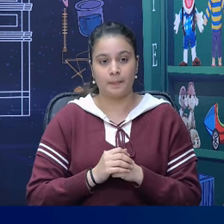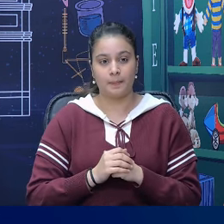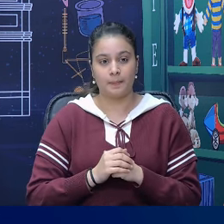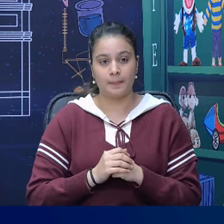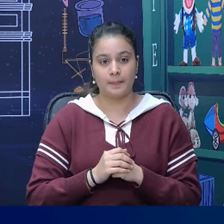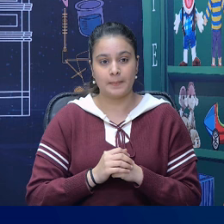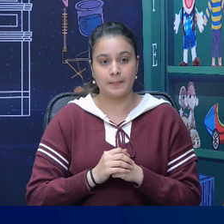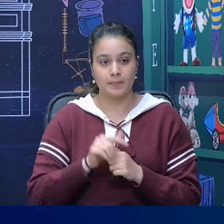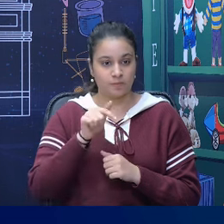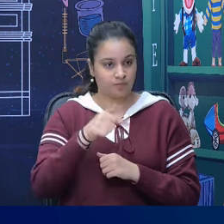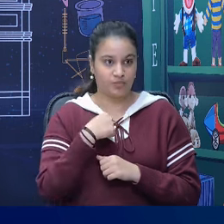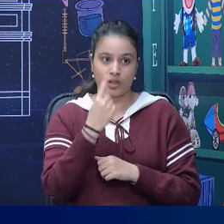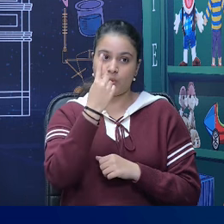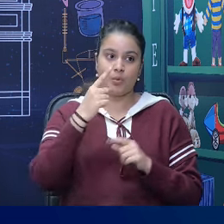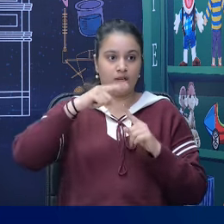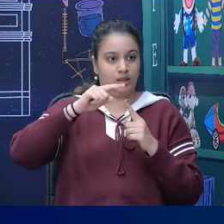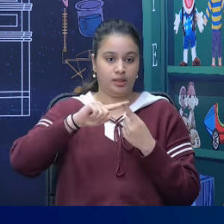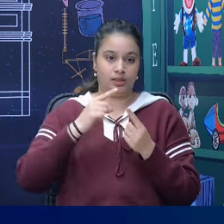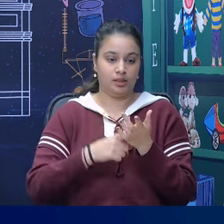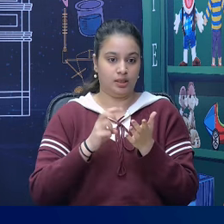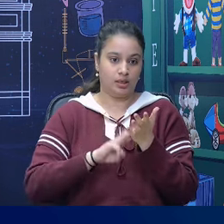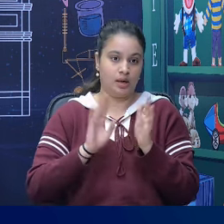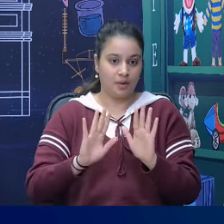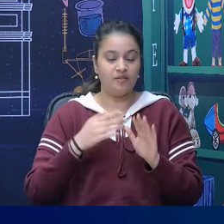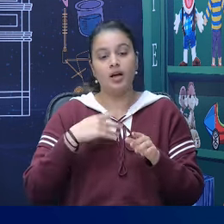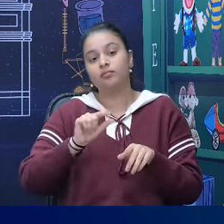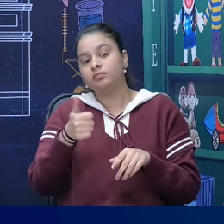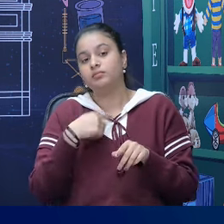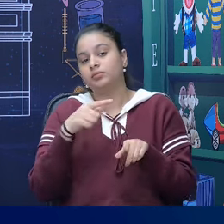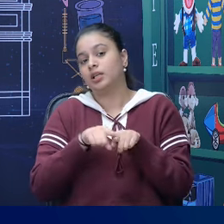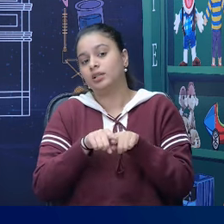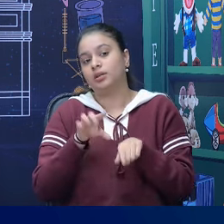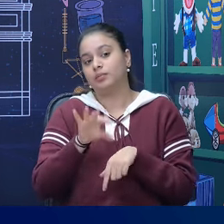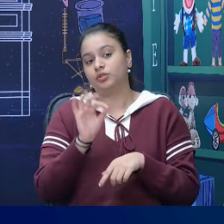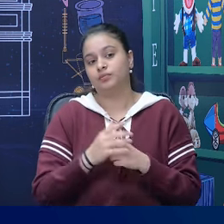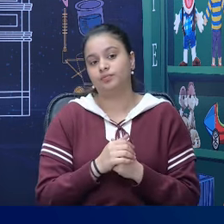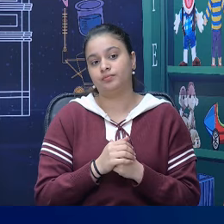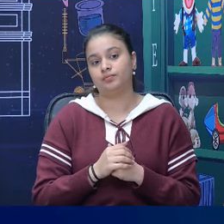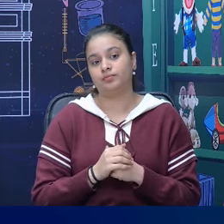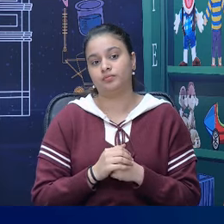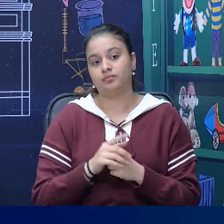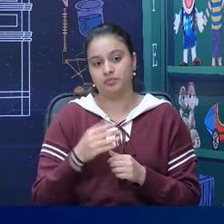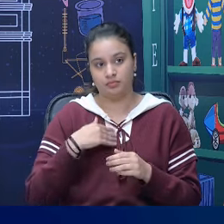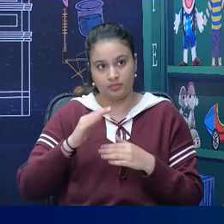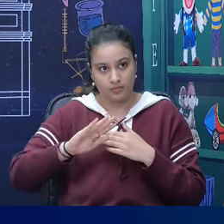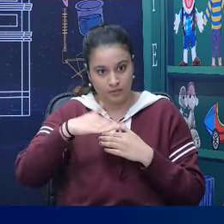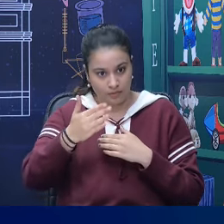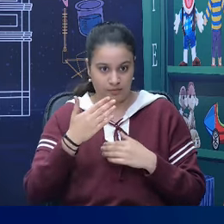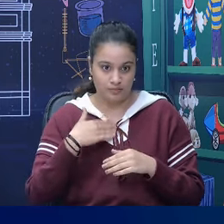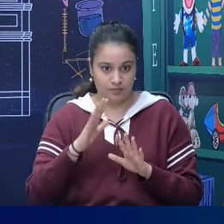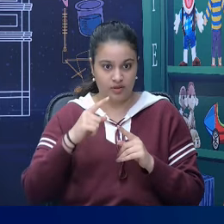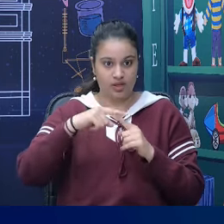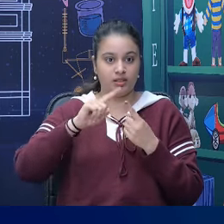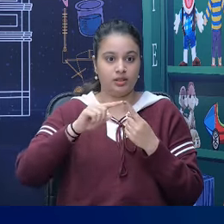यहां पे एक ही टर्म थी अब हम दूसरा एग्जांपल ले रहे हैं तो मैम इससे पहले आगे बढ़े मतलब बच्चों के लिए ये जो